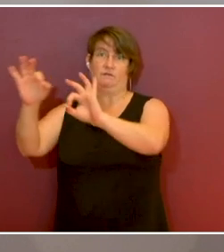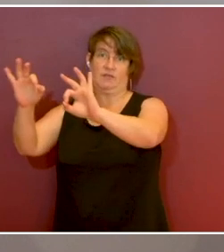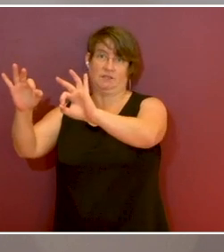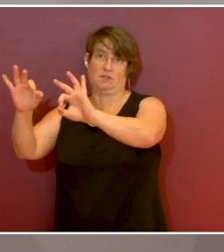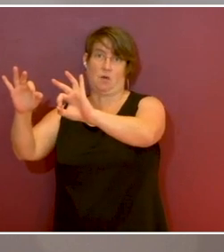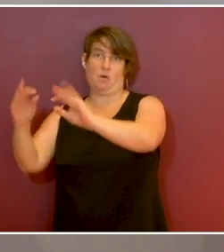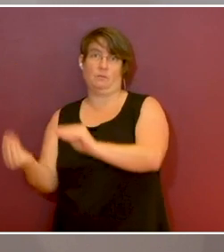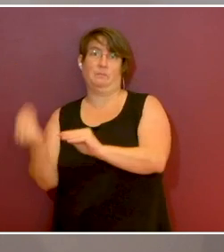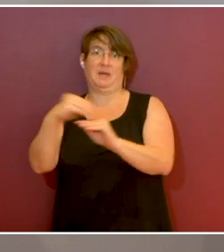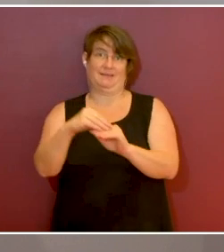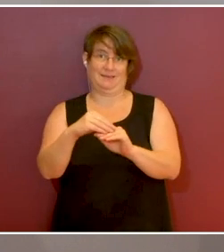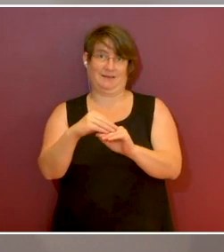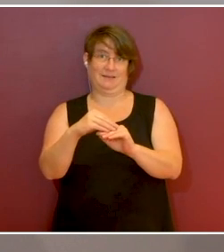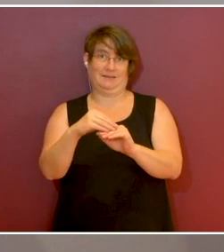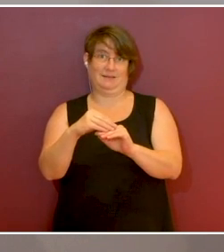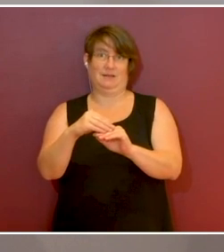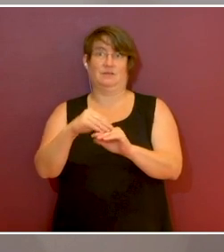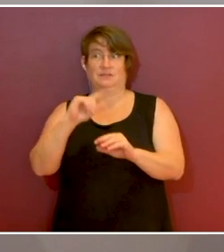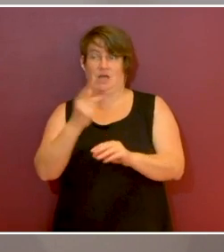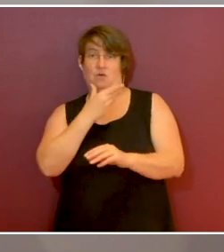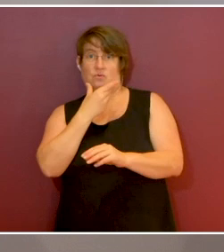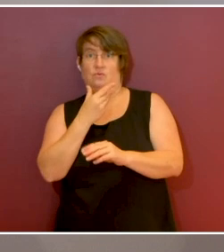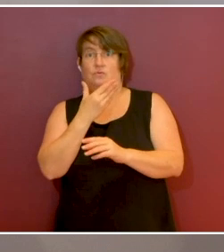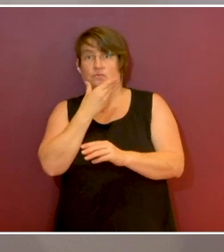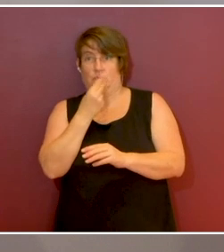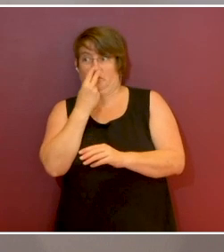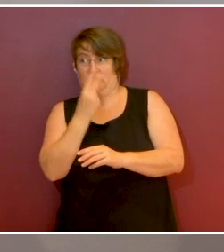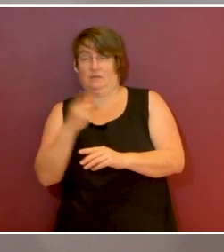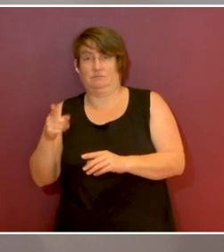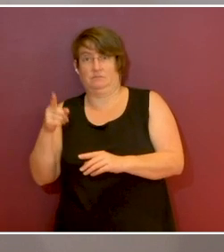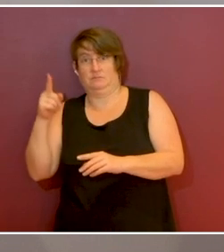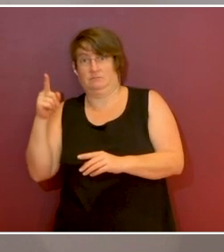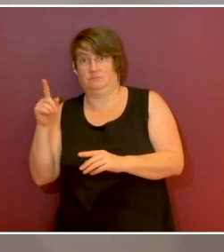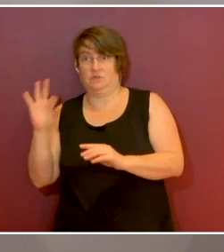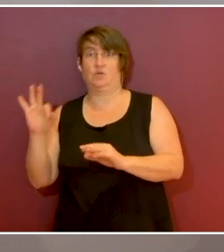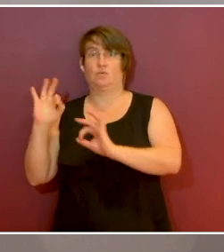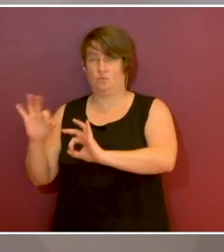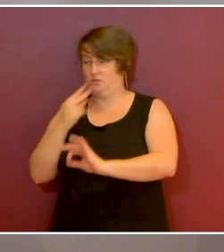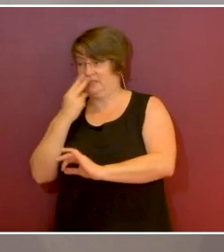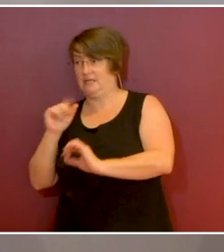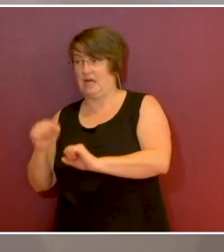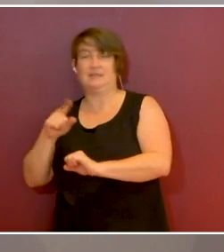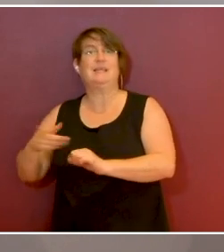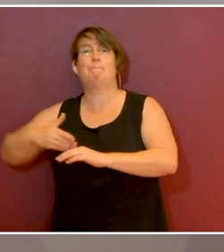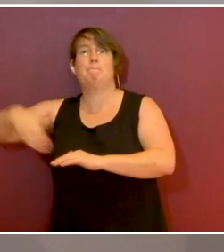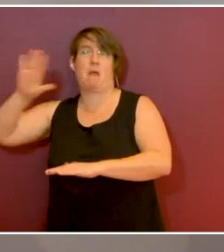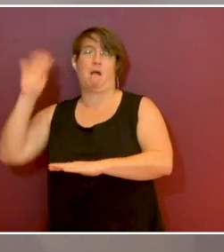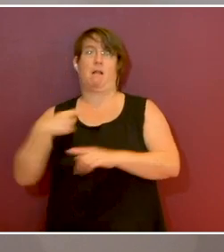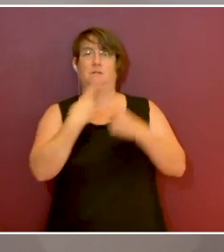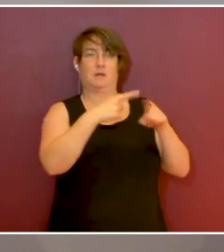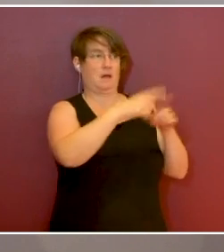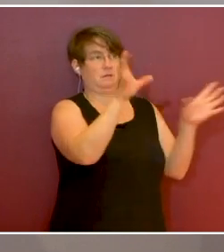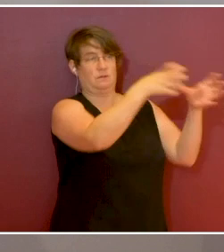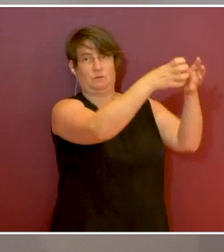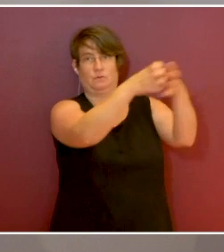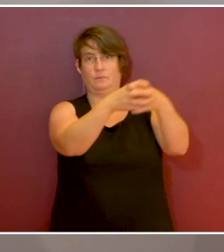bei sonstigen Infektionskrankheiten ist, dann ist diese Erkenntnis schon eine, die wir gewinnen können. Und alle sind ja davon ausgegangen, dass